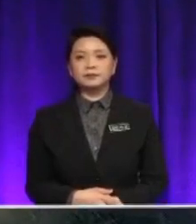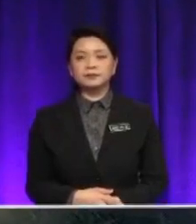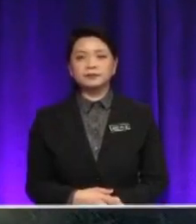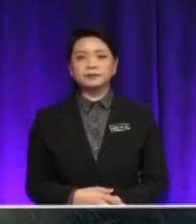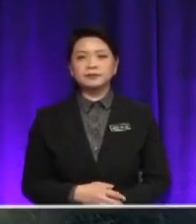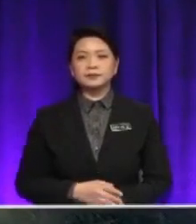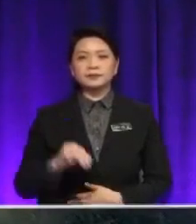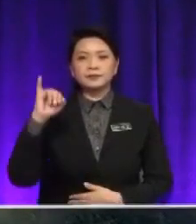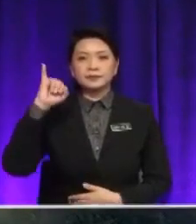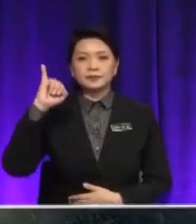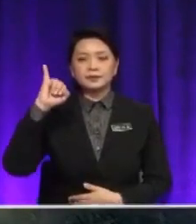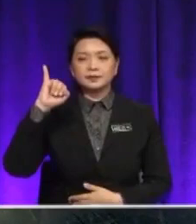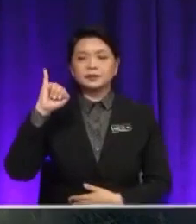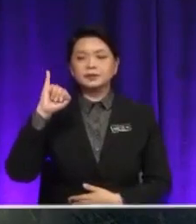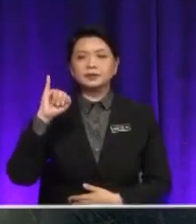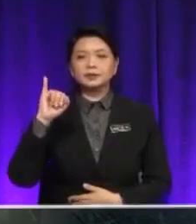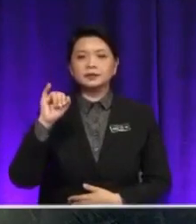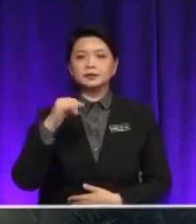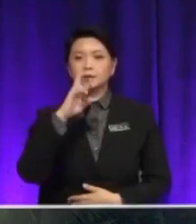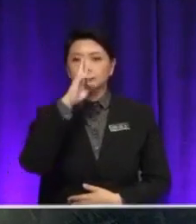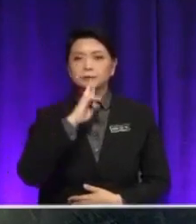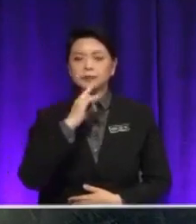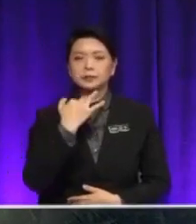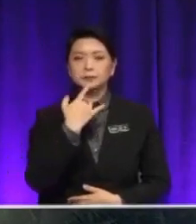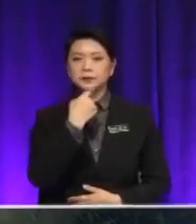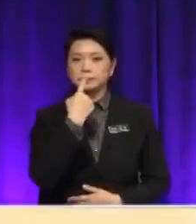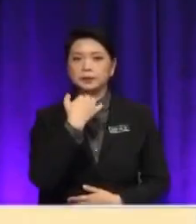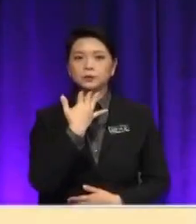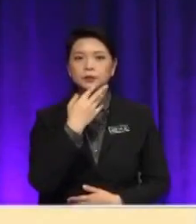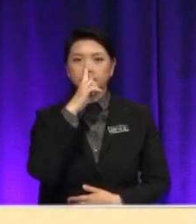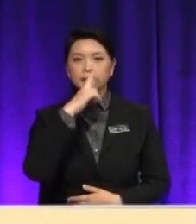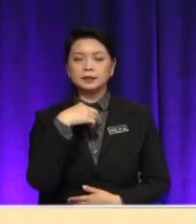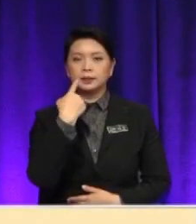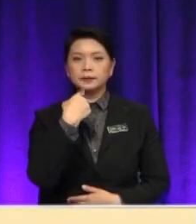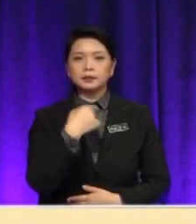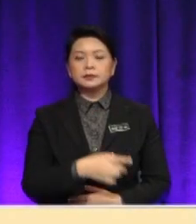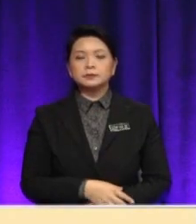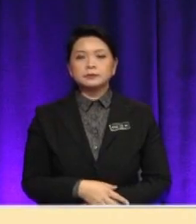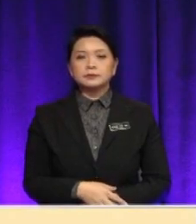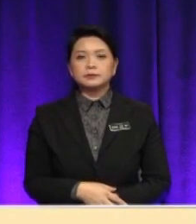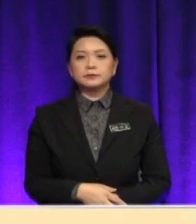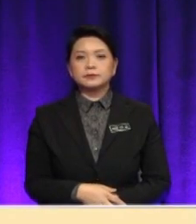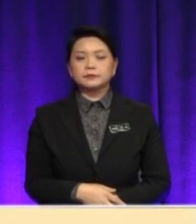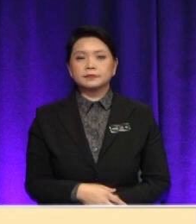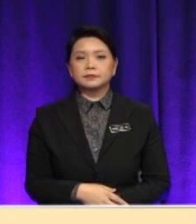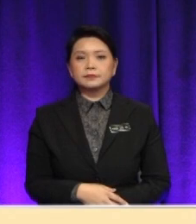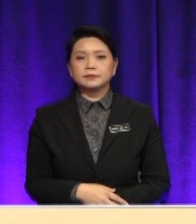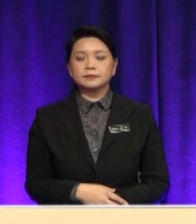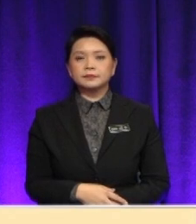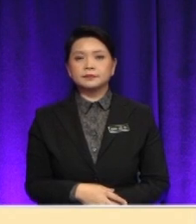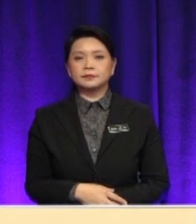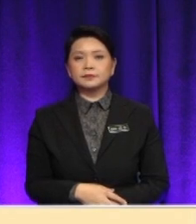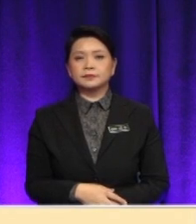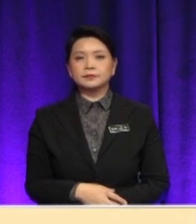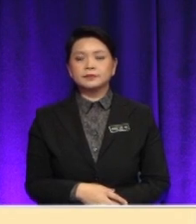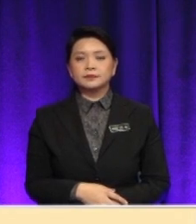apa. Warna merah, angkat tangan. Siapa warna merah? Tinggal seorang saja lagi. Okey. Okey, Husna. Husna mana Husna? Apa je mata